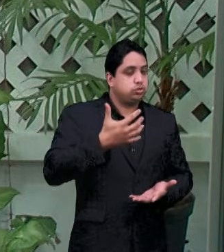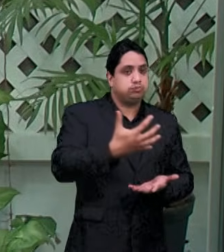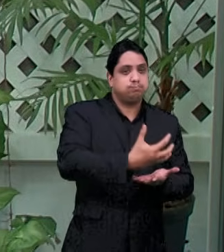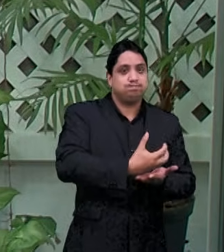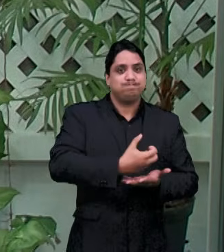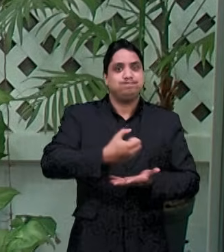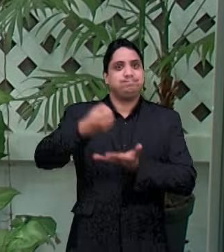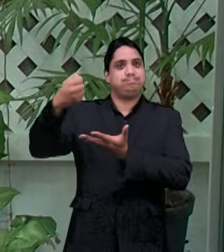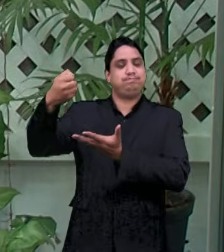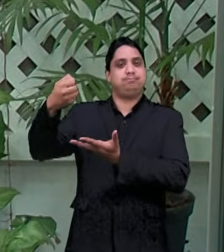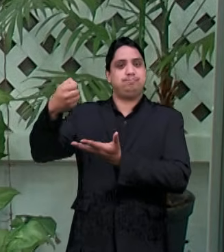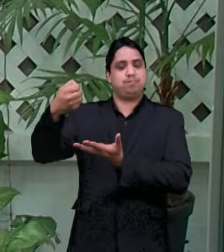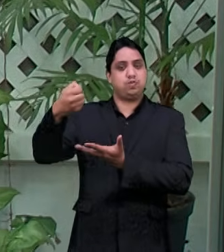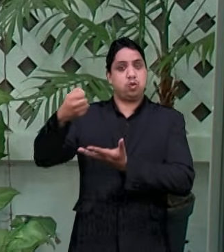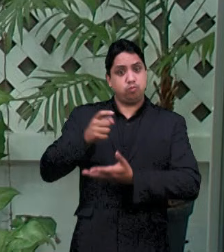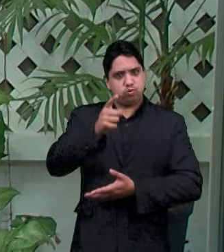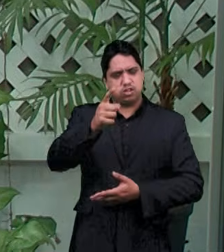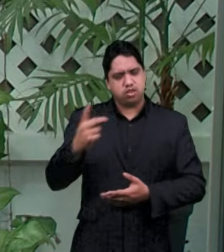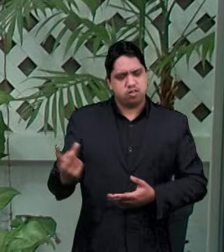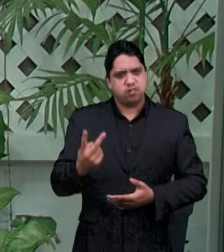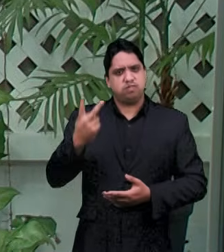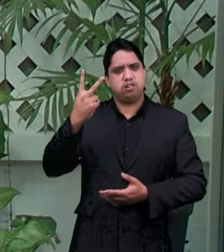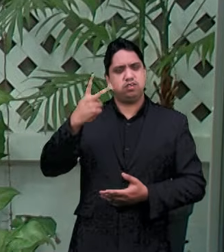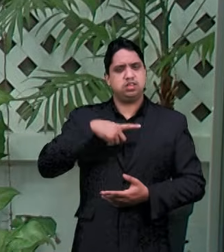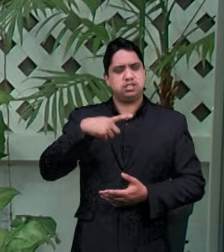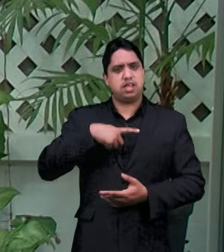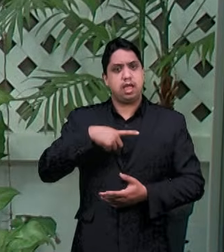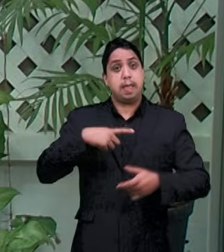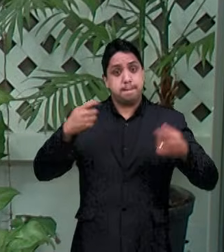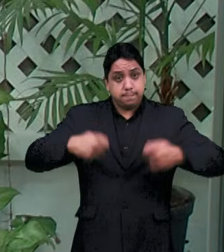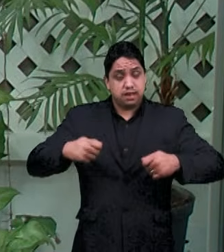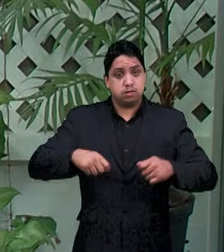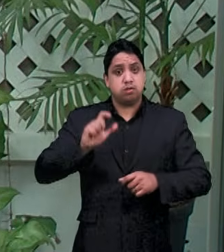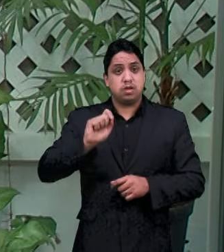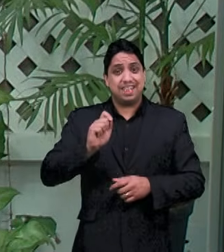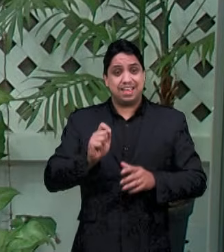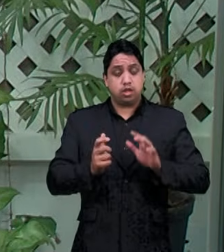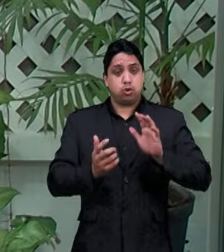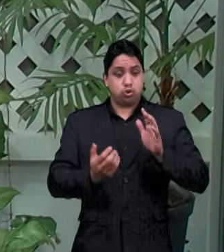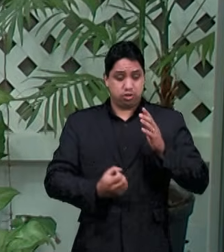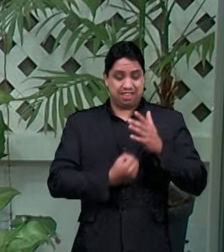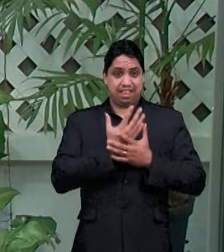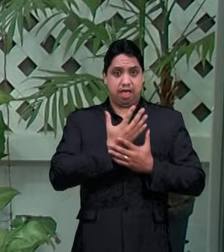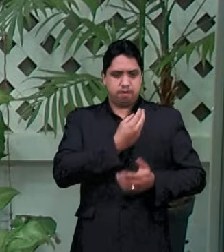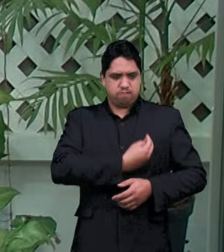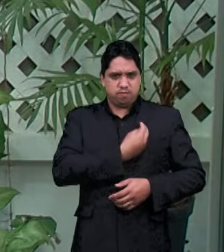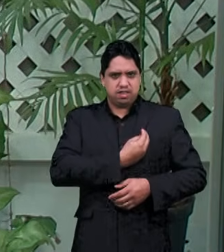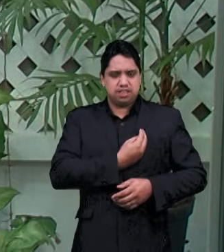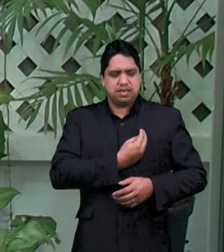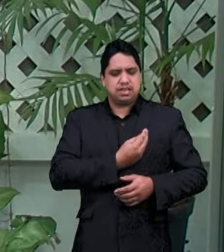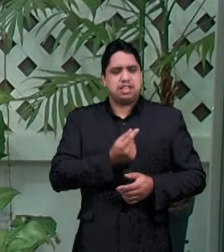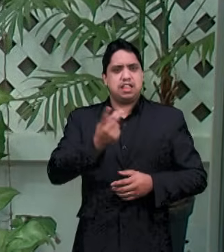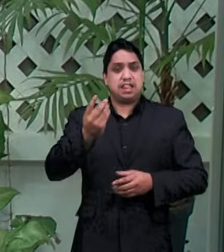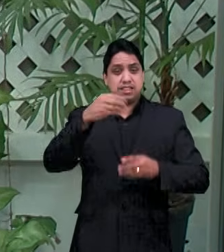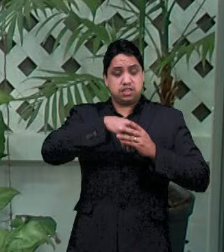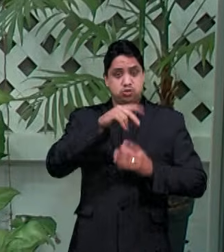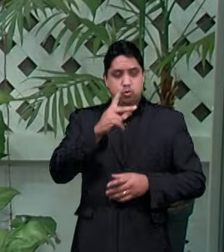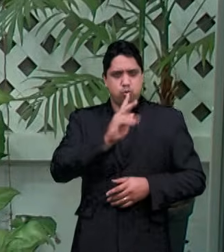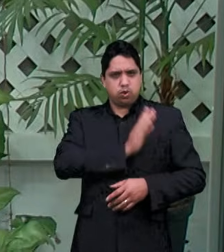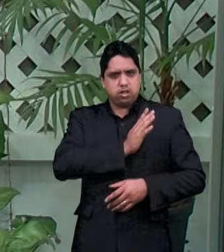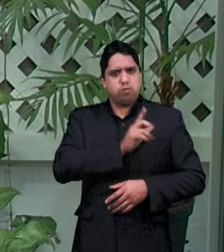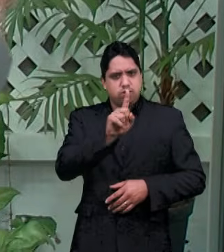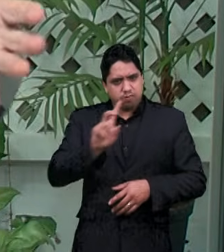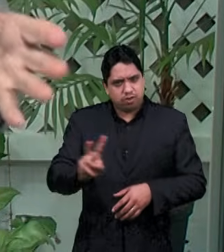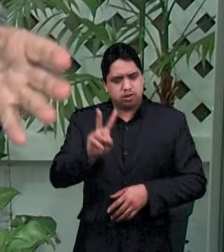votre valeur est en fonction de la valeur que vous donnez à la perle qui est générée de votre cœur. Ce n'est pas votre religion. Ce n'est pas